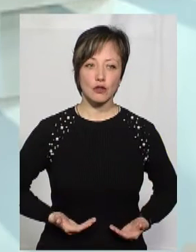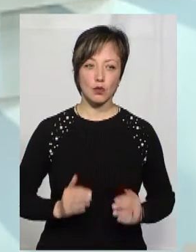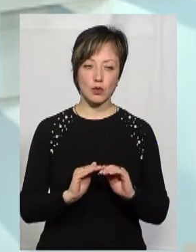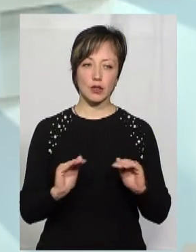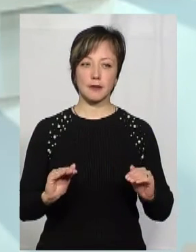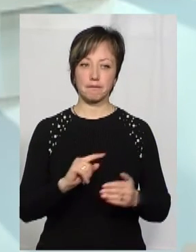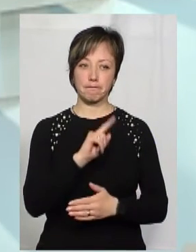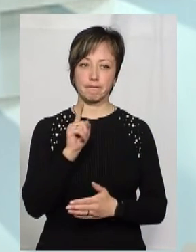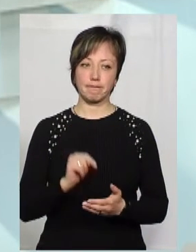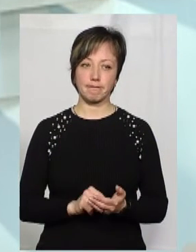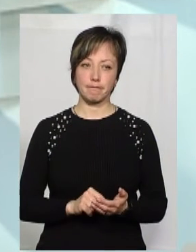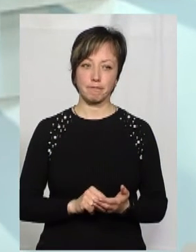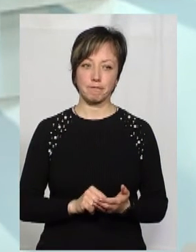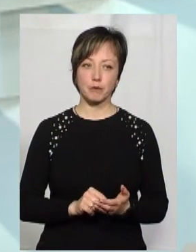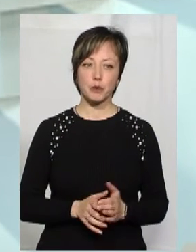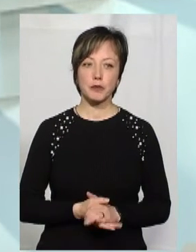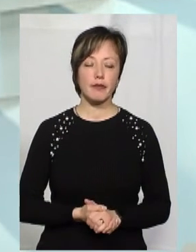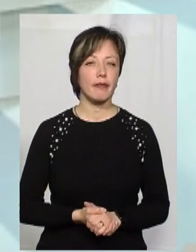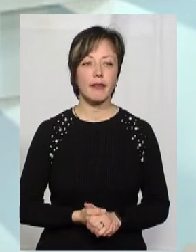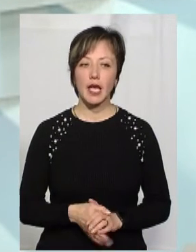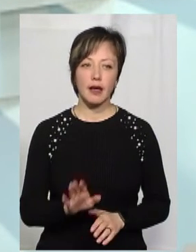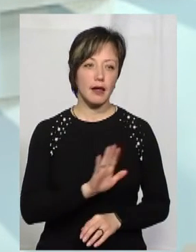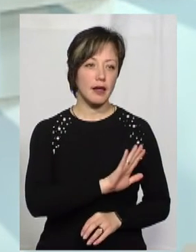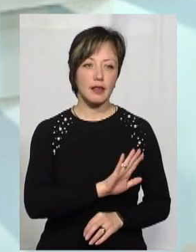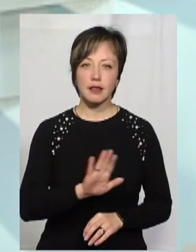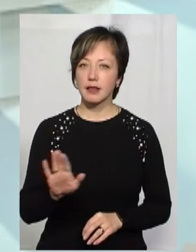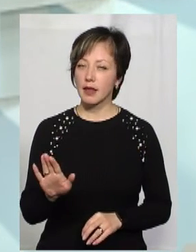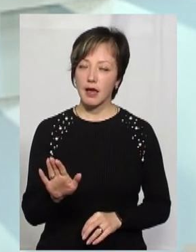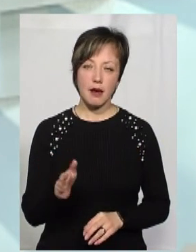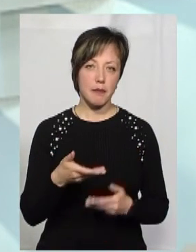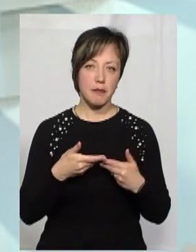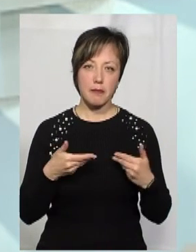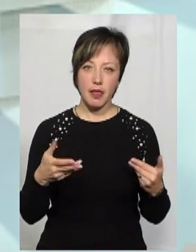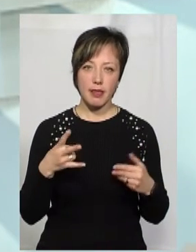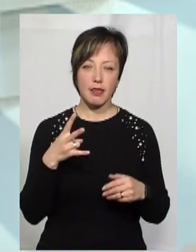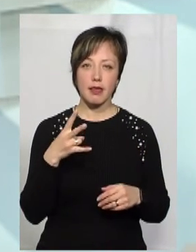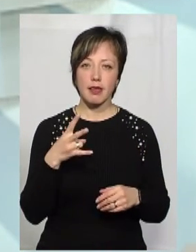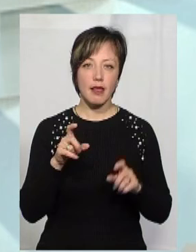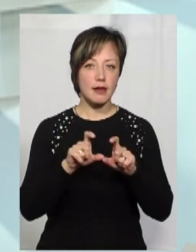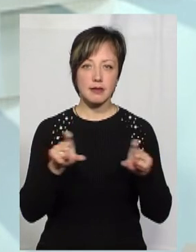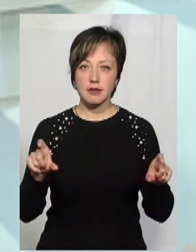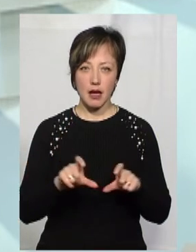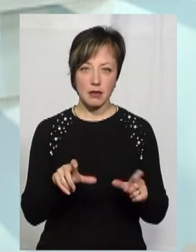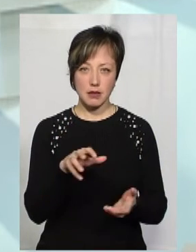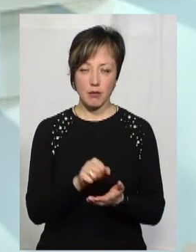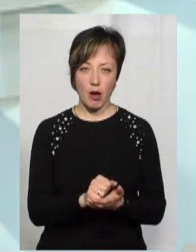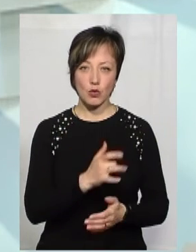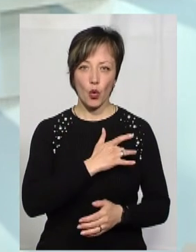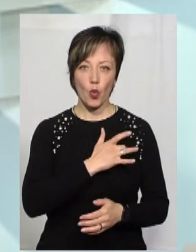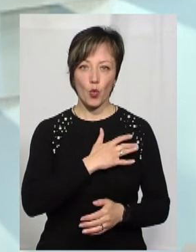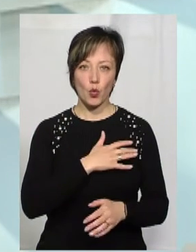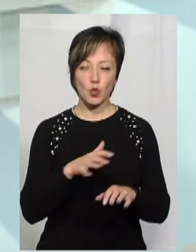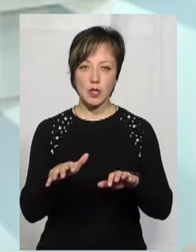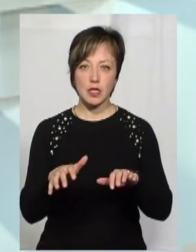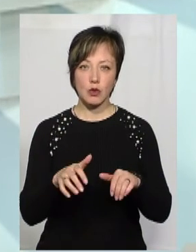діти? Найперше, не ми, не області, не заклади займаються